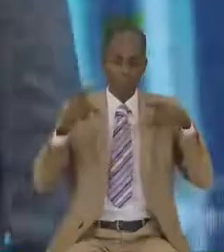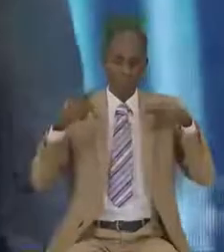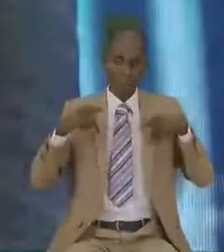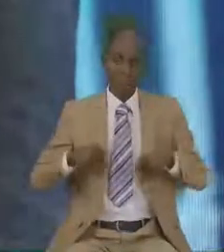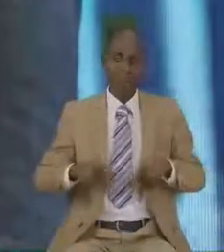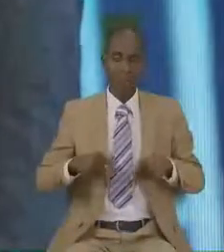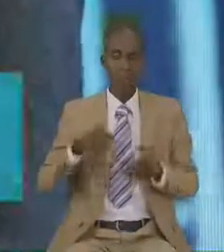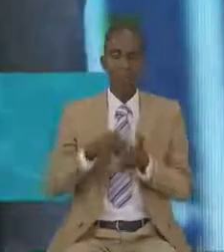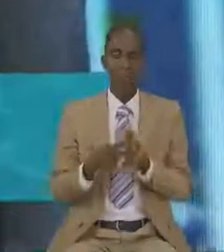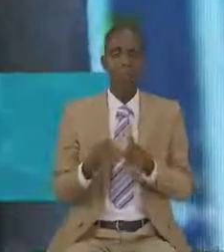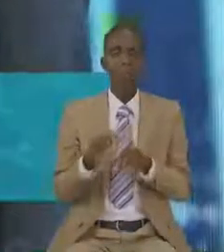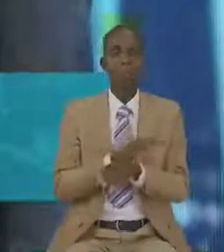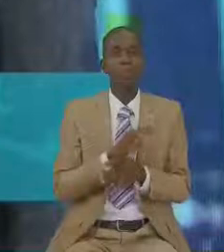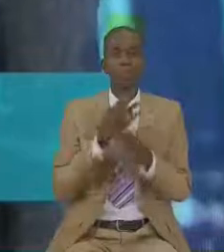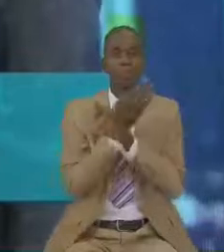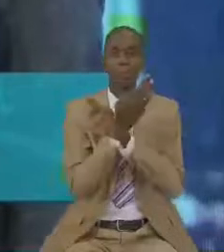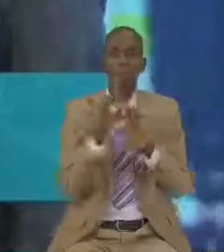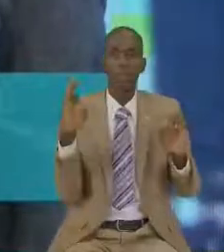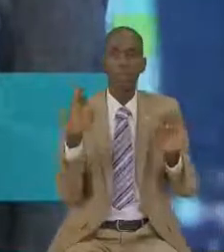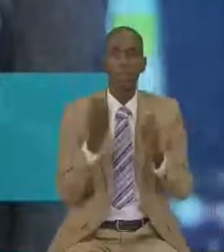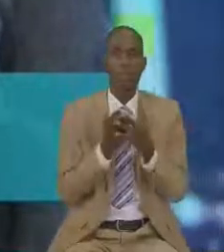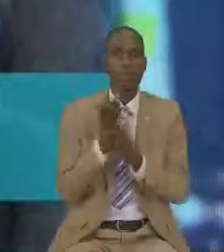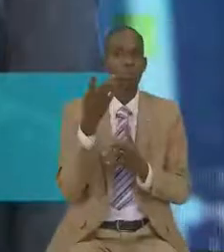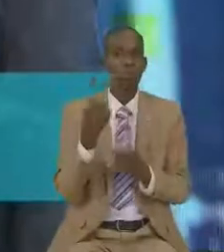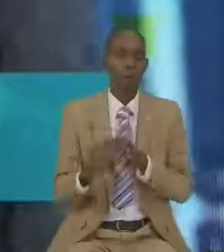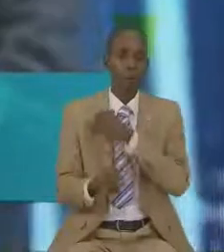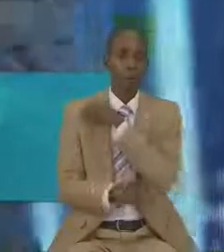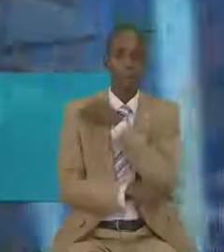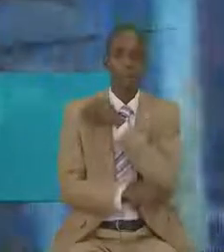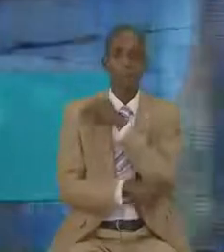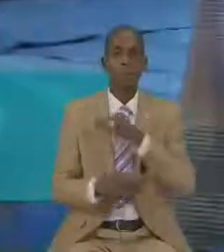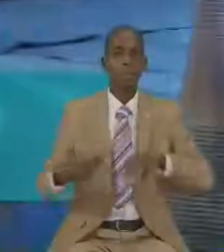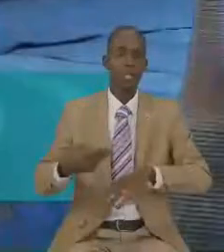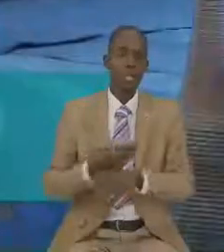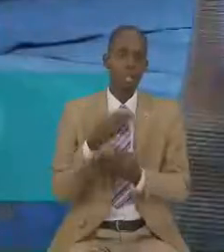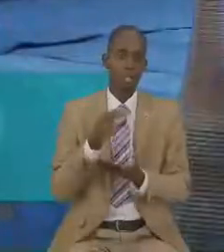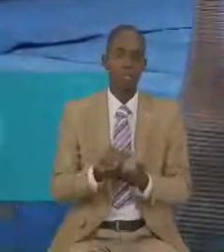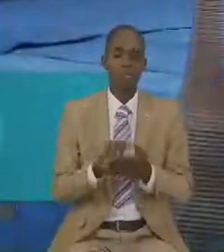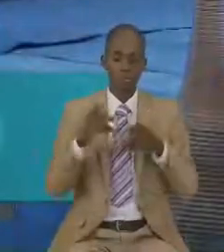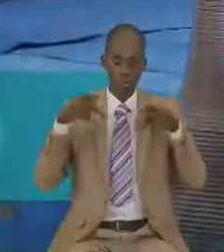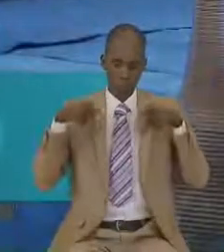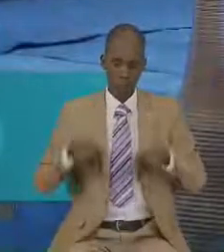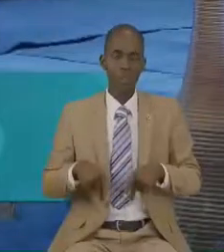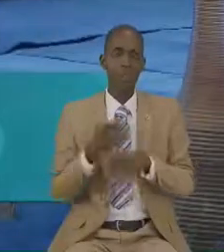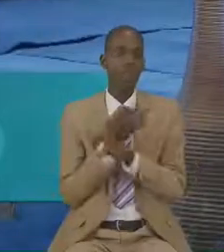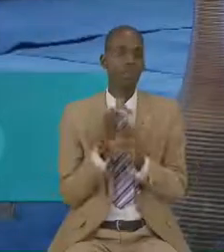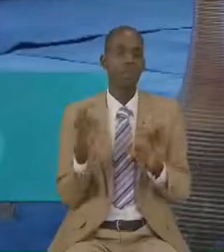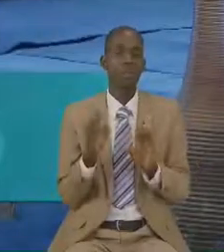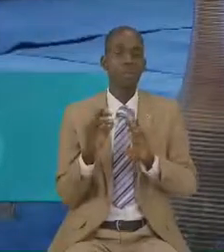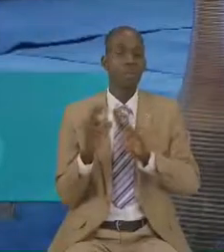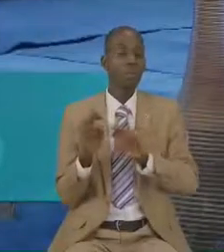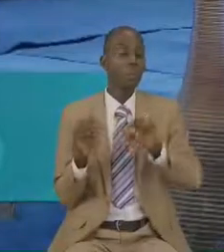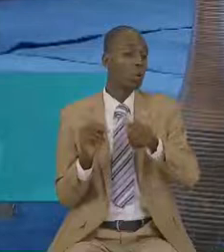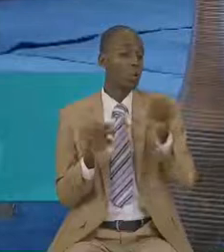la libération personnelle est déterminée à travers l'agneau pascal. La